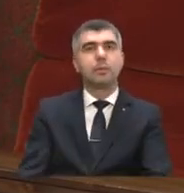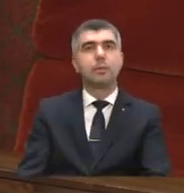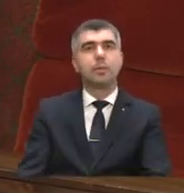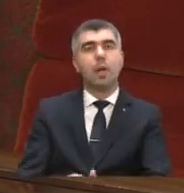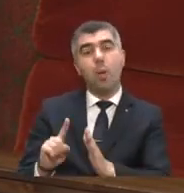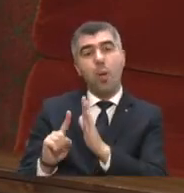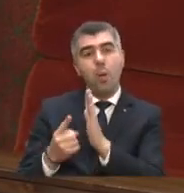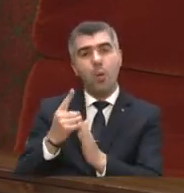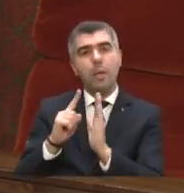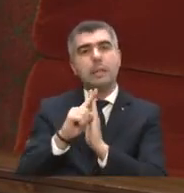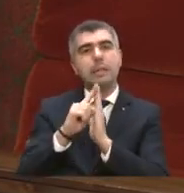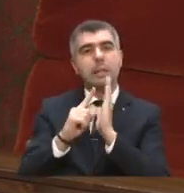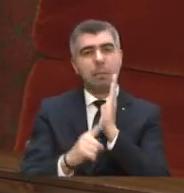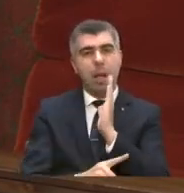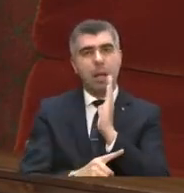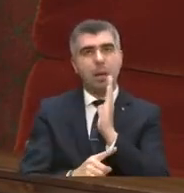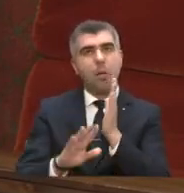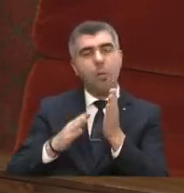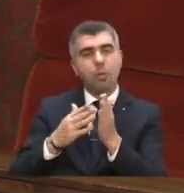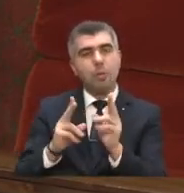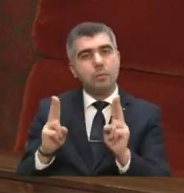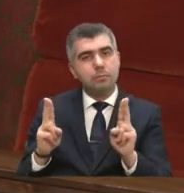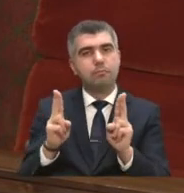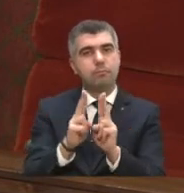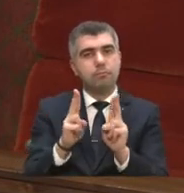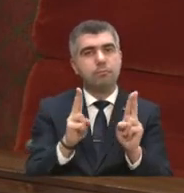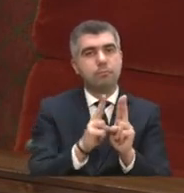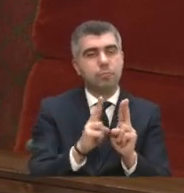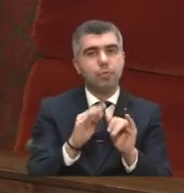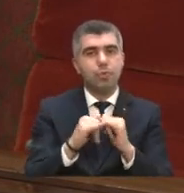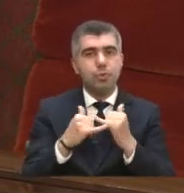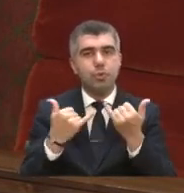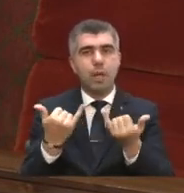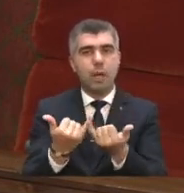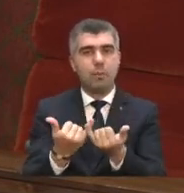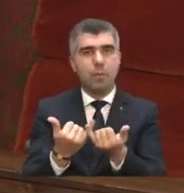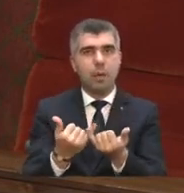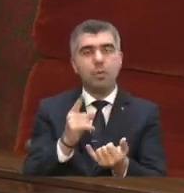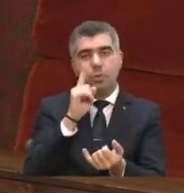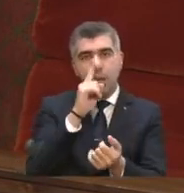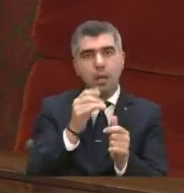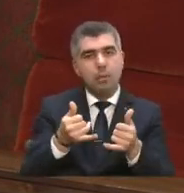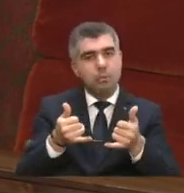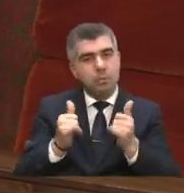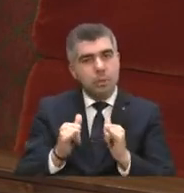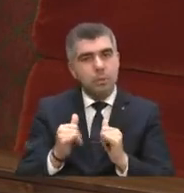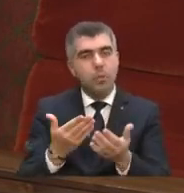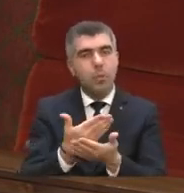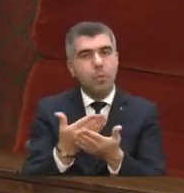تنظن الاسبوع المقبل غادي نبداو نلتقاو بهم باش نجلسوا معاهم